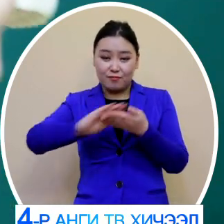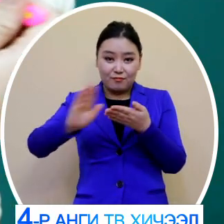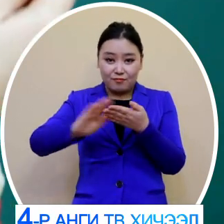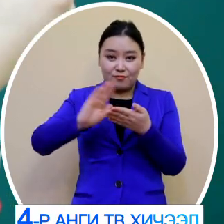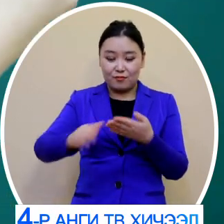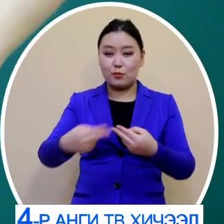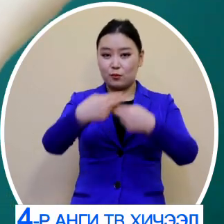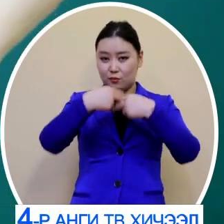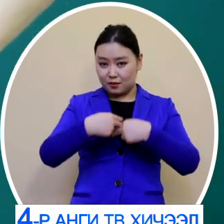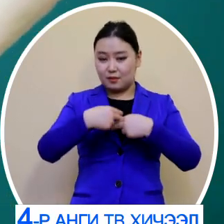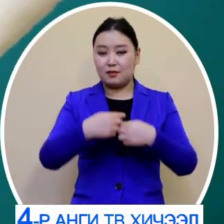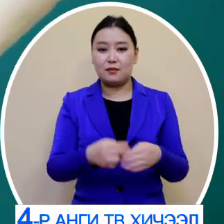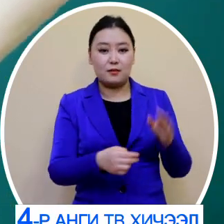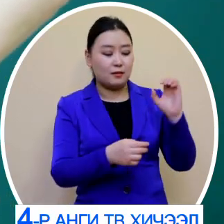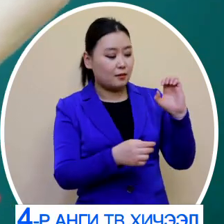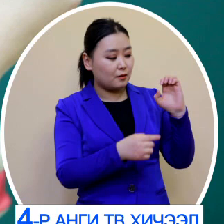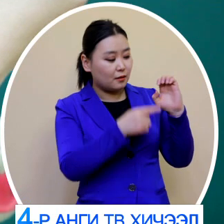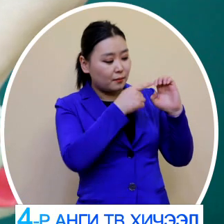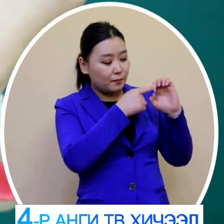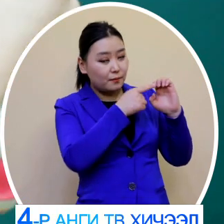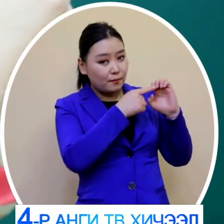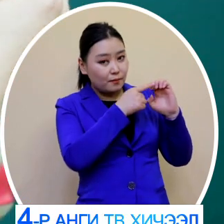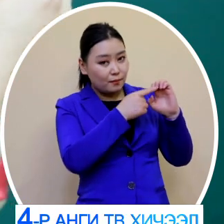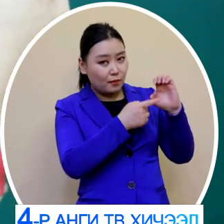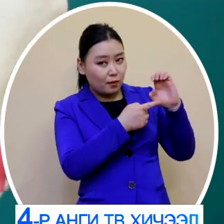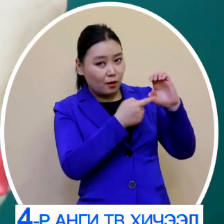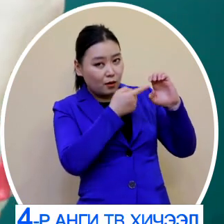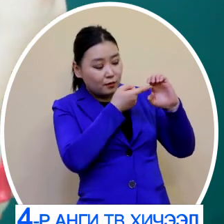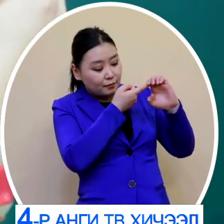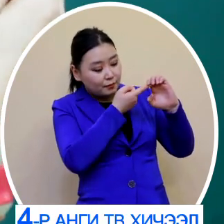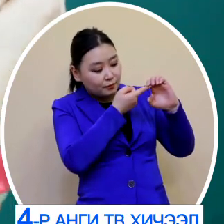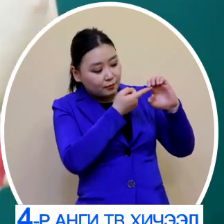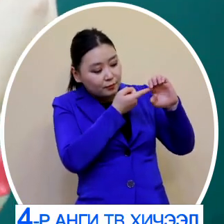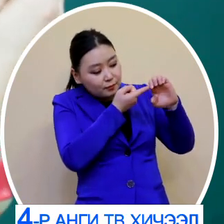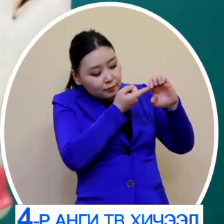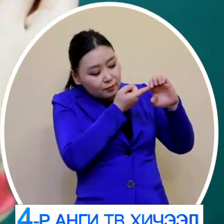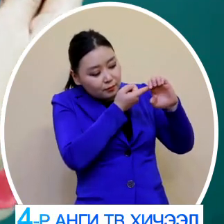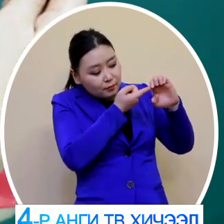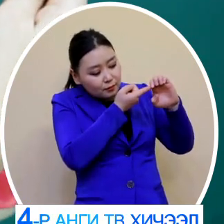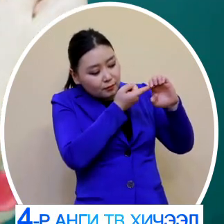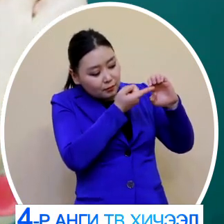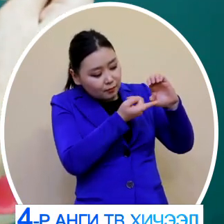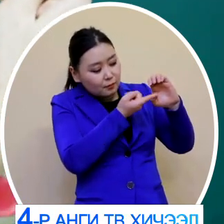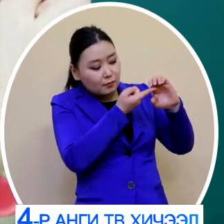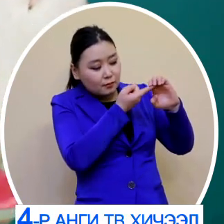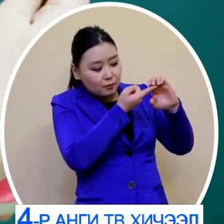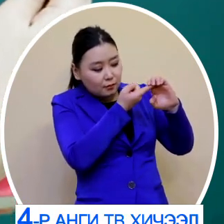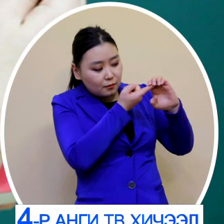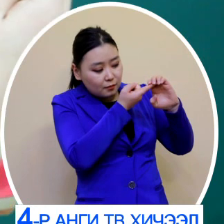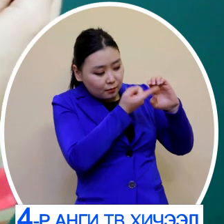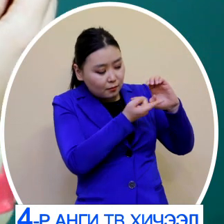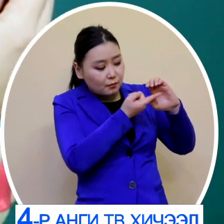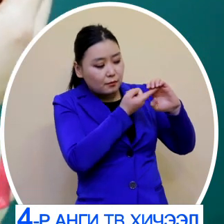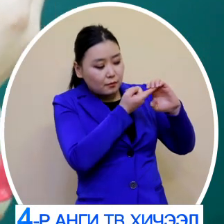шүдний гадна талын гадаргуг угааж дуусны дараа эсрэг дотор талын гадаргуг мөн адил дээрээс доош нь чичирхийлээд